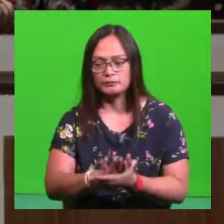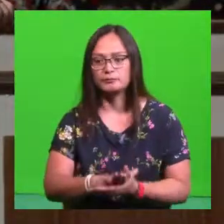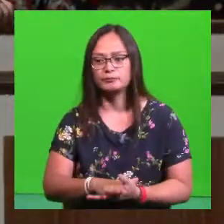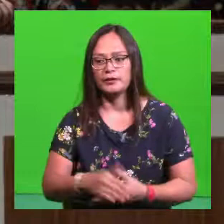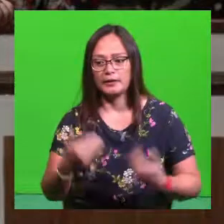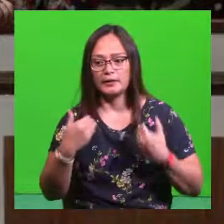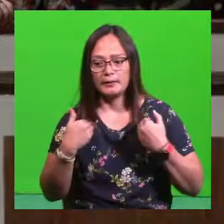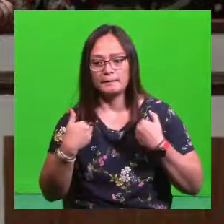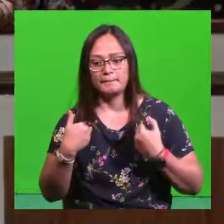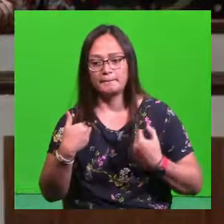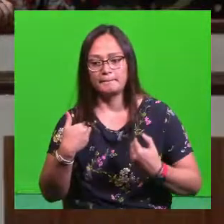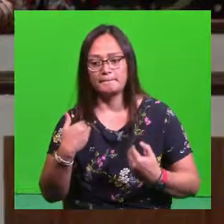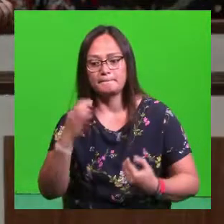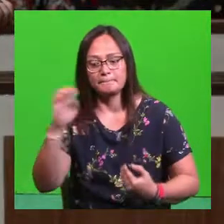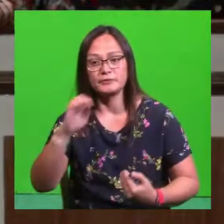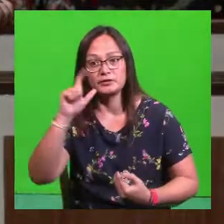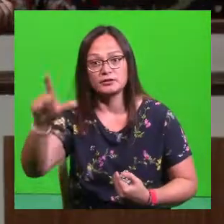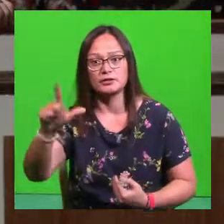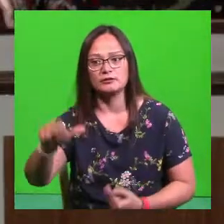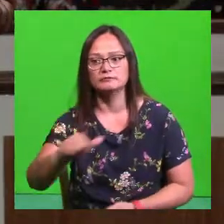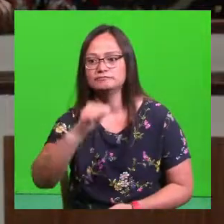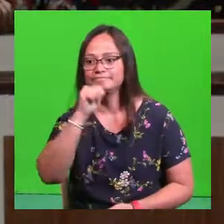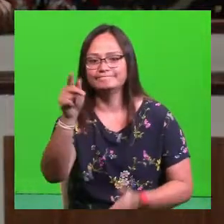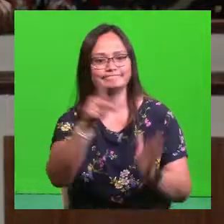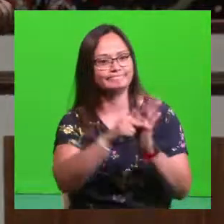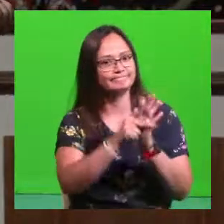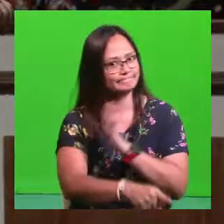walang hanggan at maligtas.